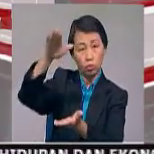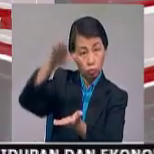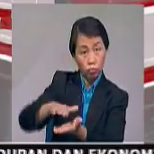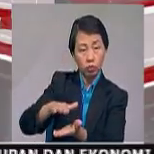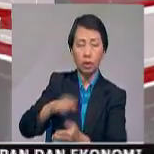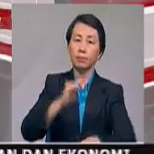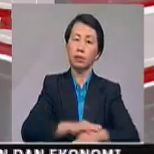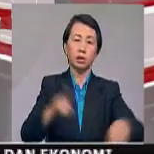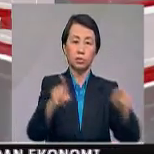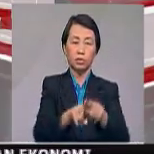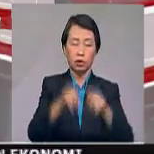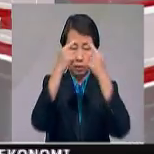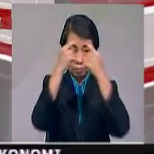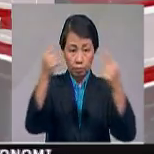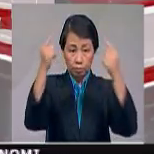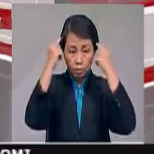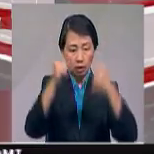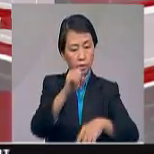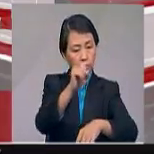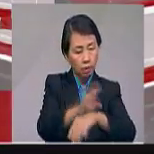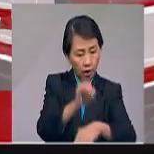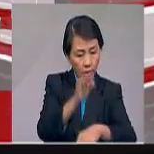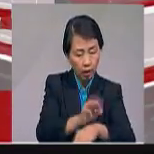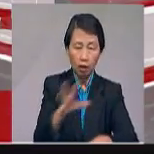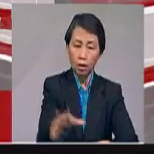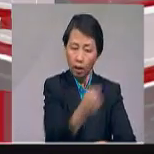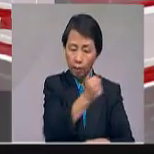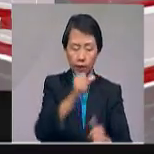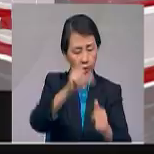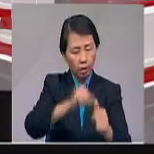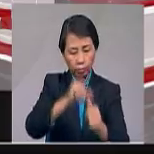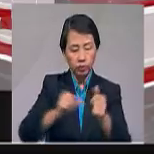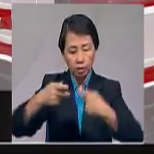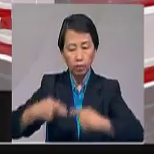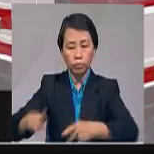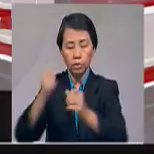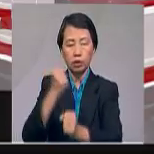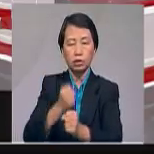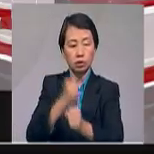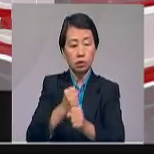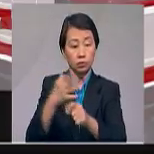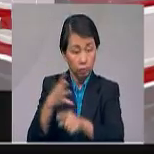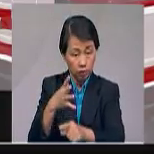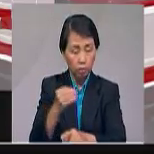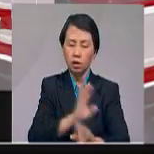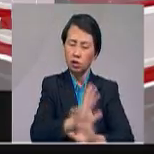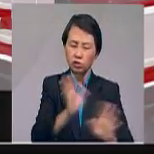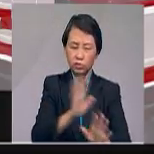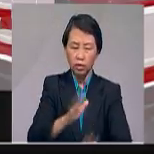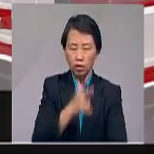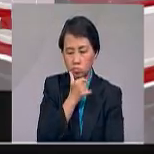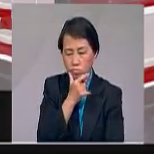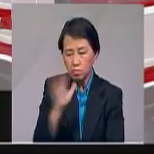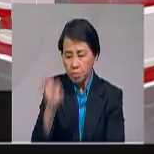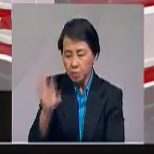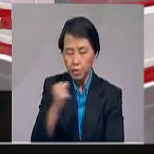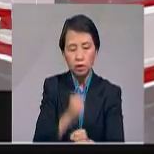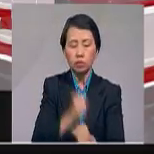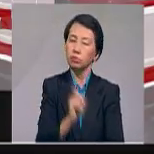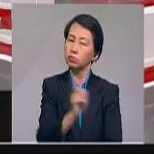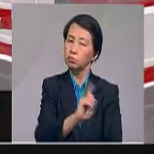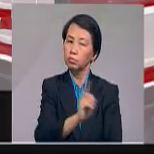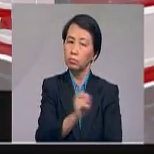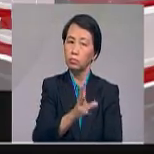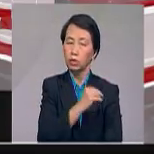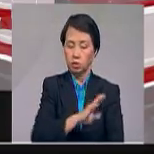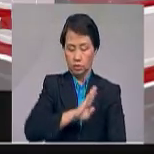masa yang sama, graduan dinasihatkan untuk merebut setiap peluang pekerjaan yang datang dan tidak terlalu memilih pekerjaan.